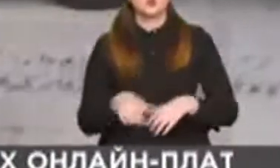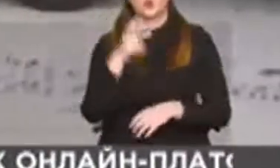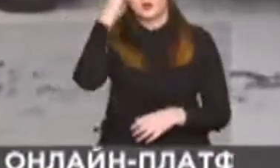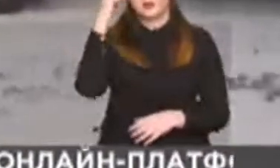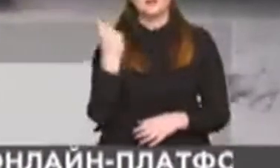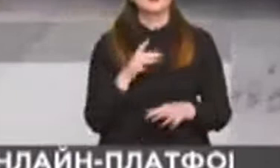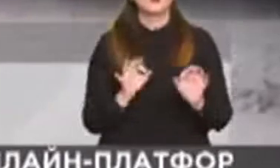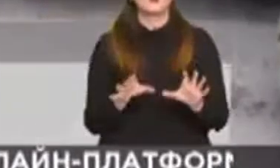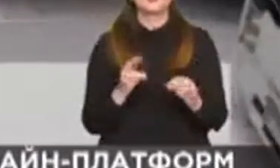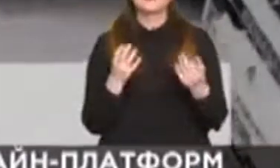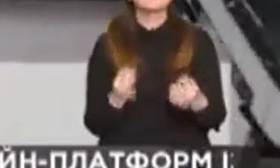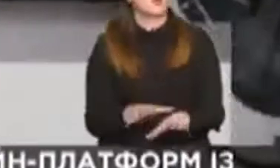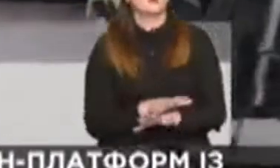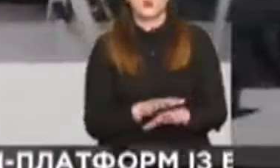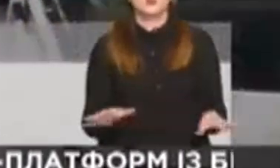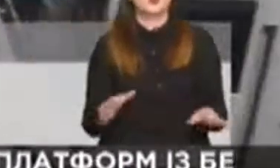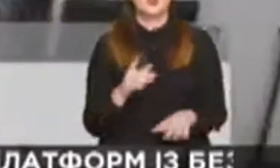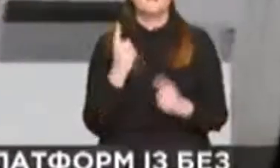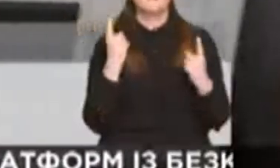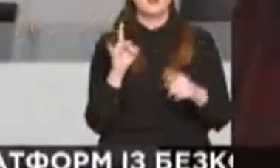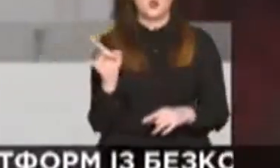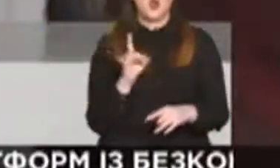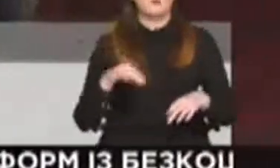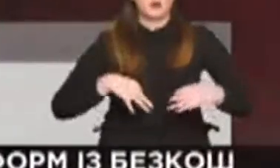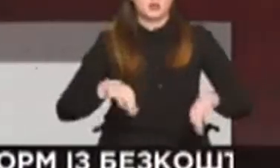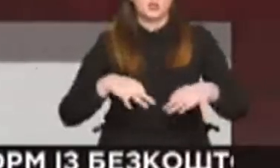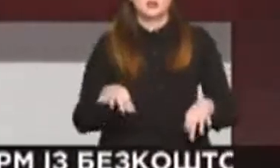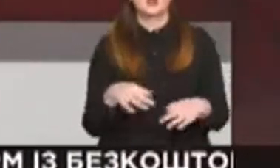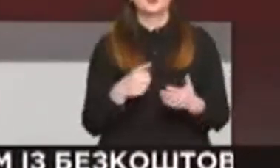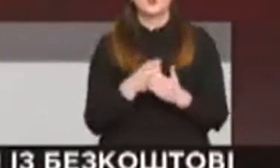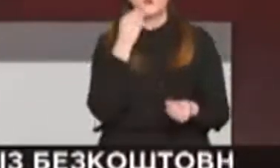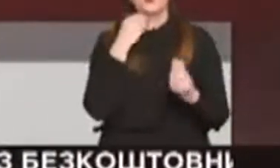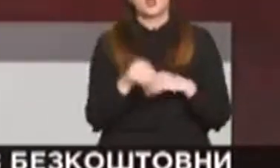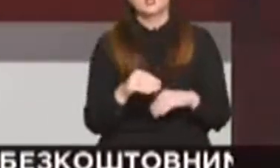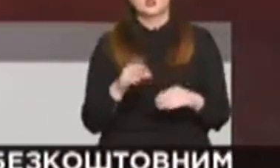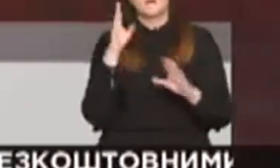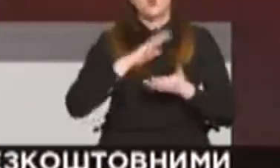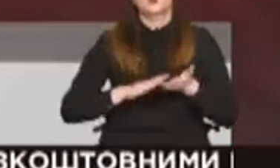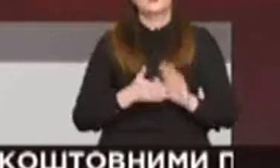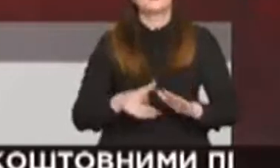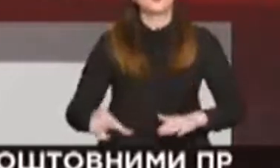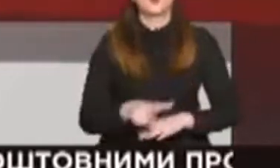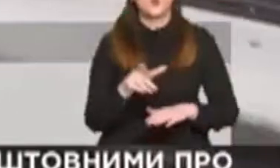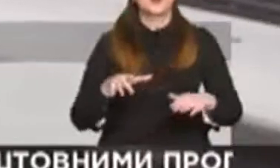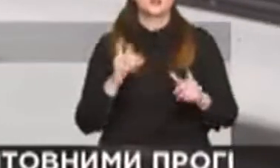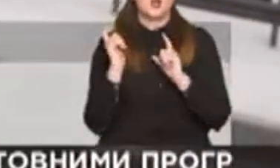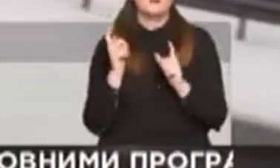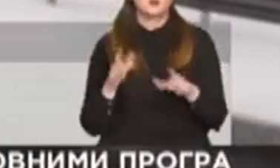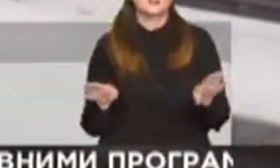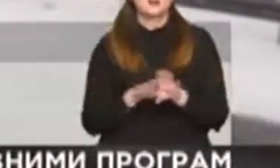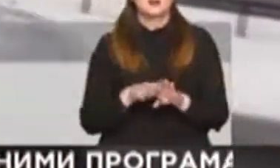Київщини, пояснюють, не пропускатимуть великогабаритний транспорт до покращення погодних умов. Дорога для вантажівок закрита на